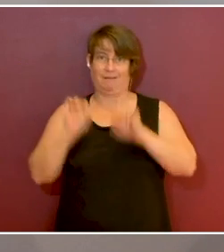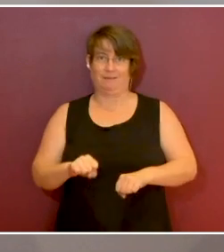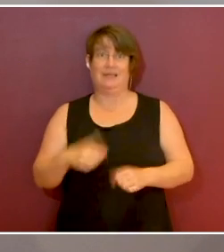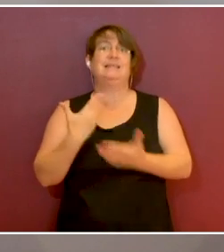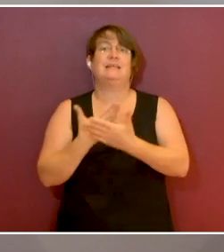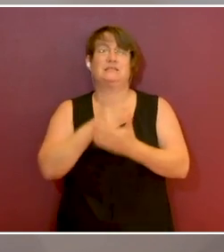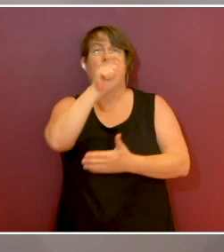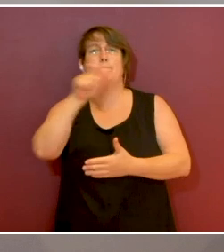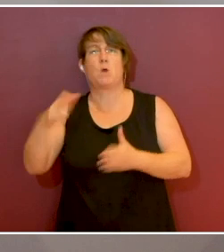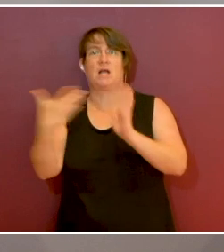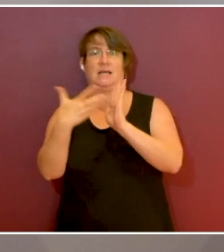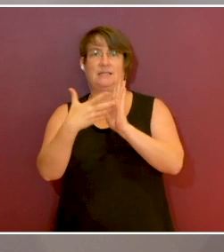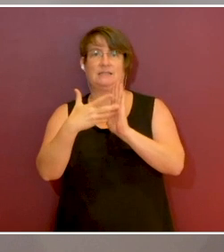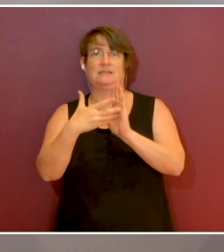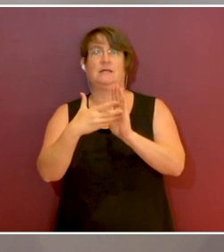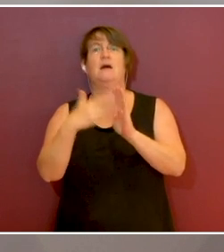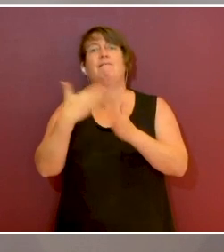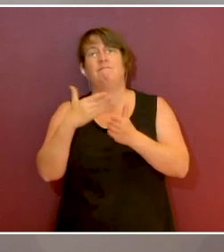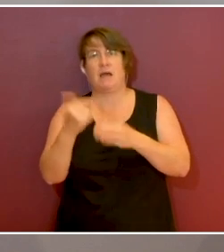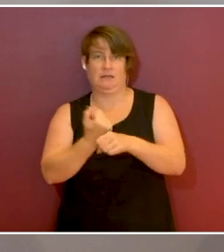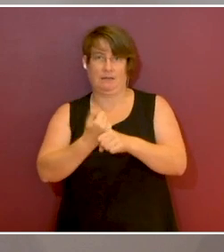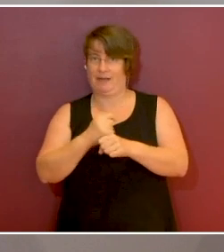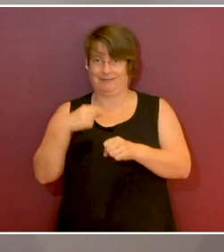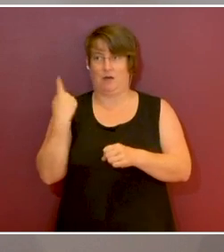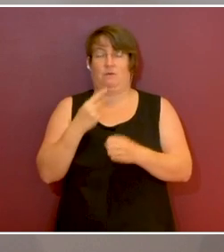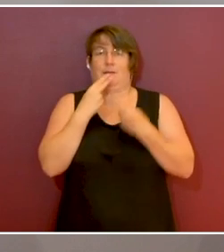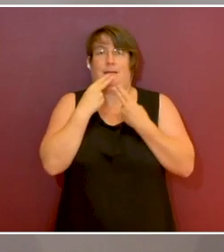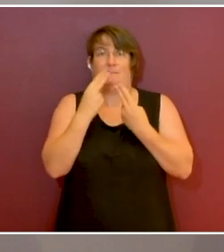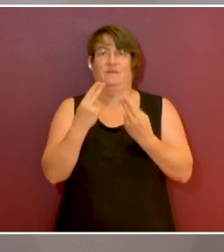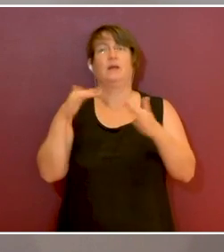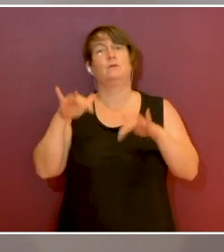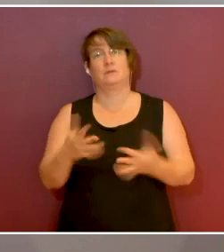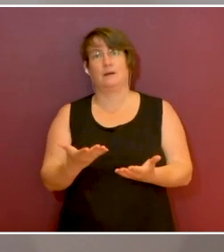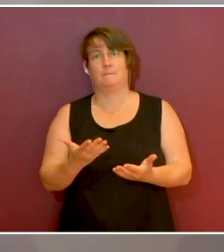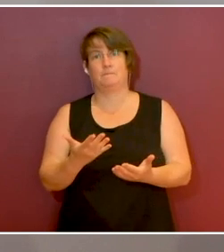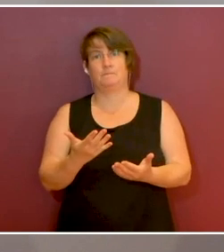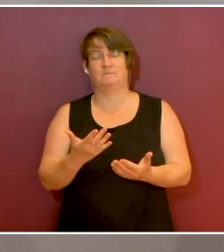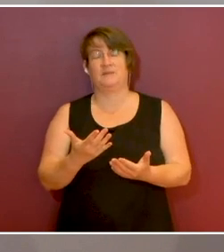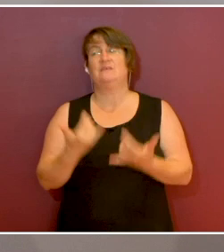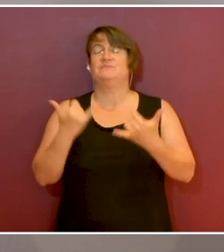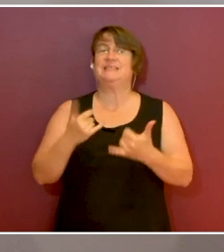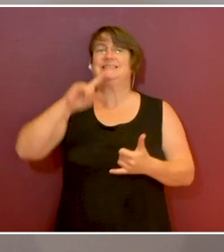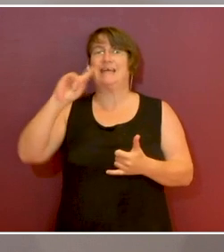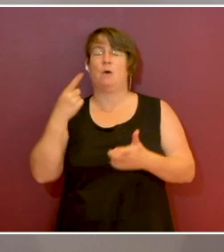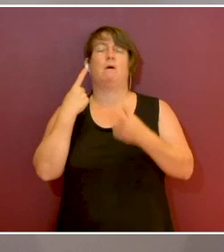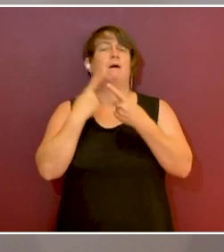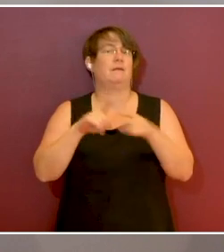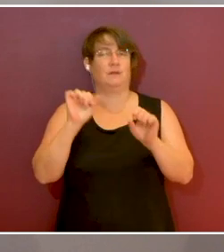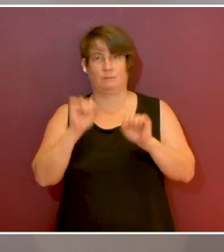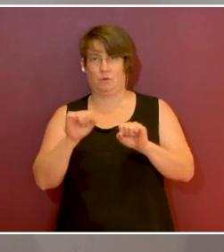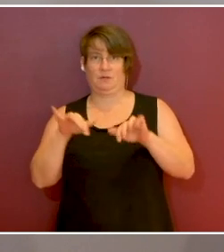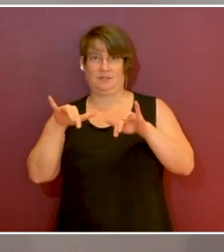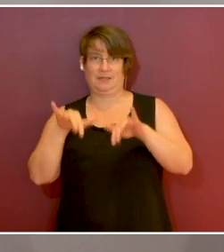weiter. Und ich glaube, da haben wir eine andere Situation, weil wir es wesentlich engmaschiger auch beobachten